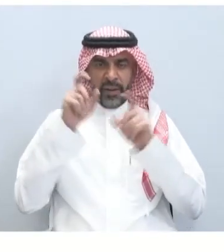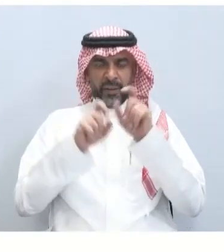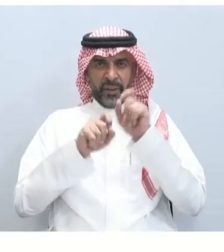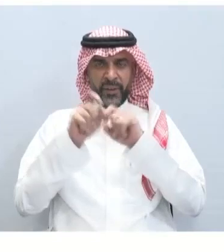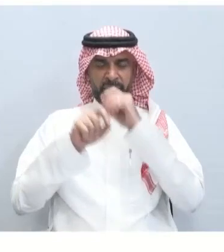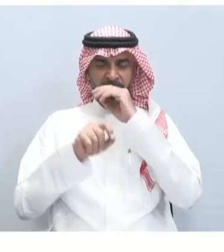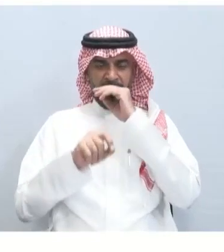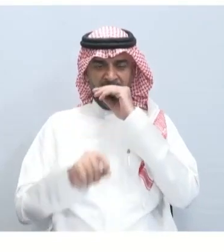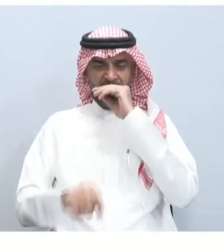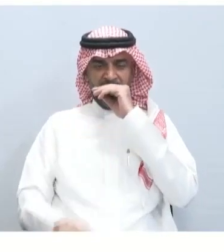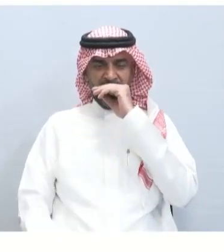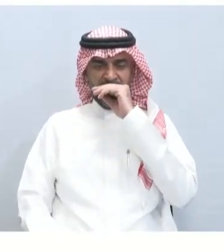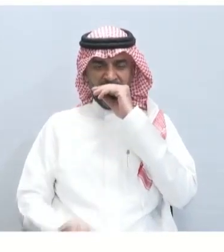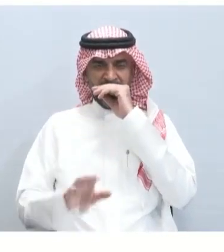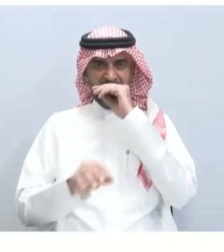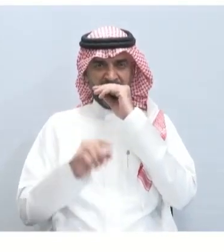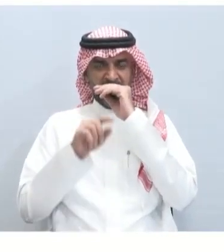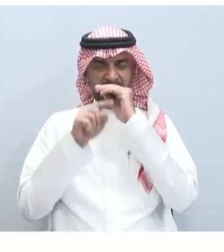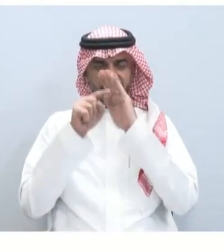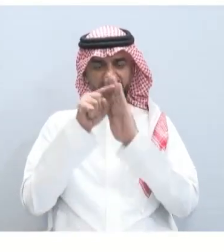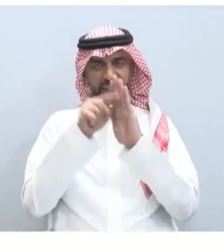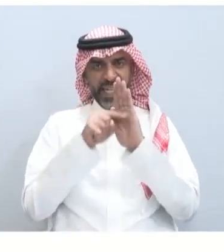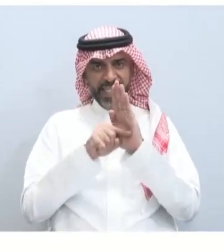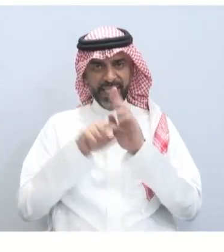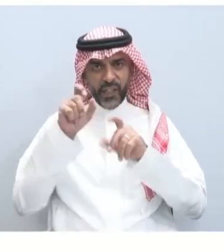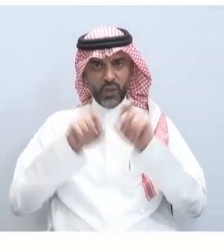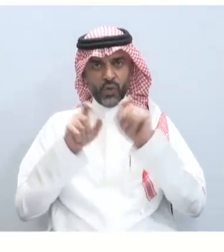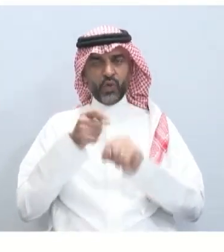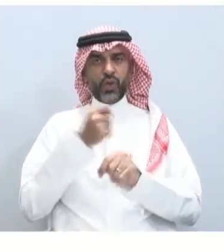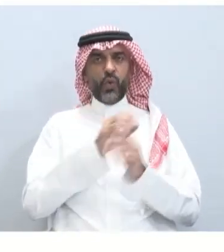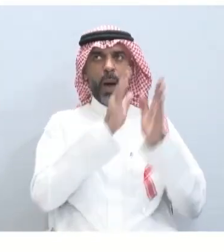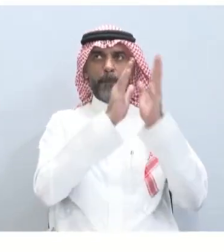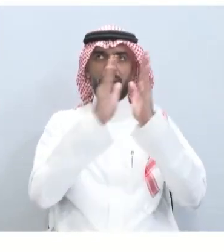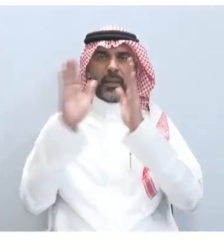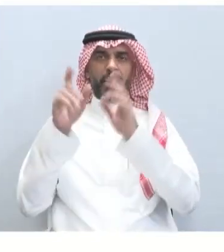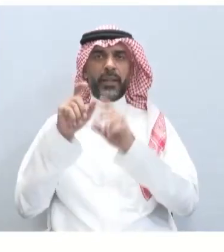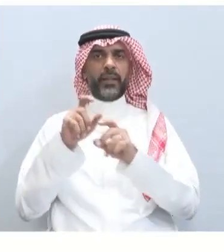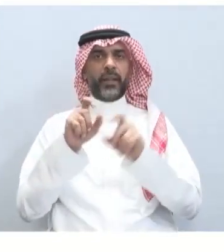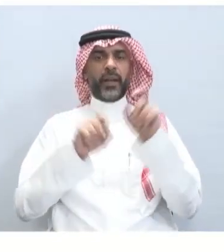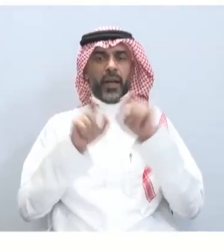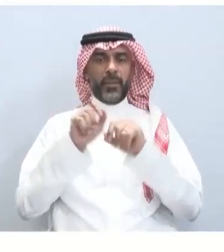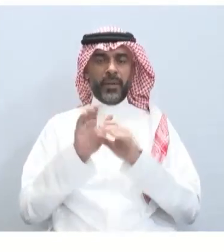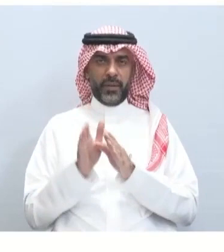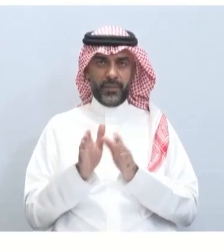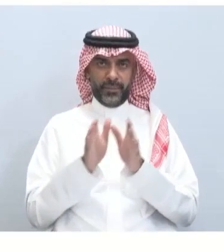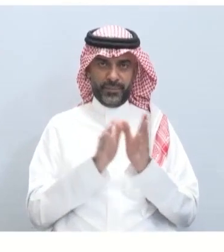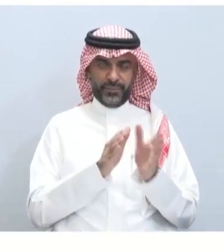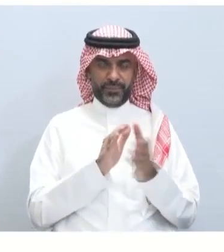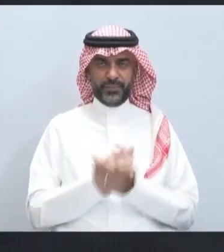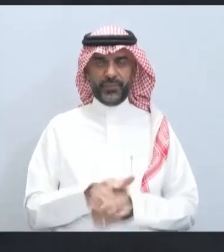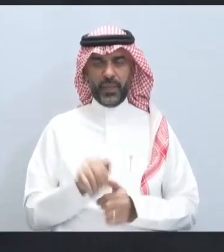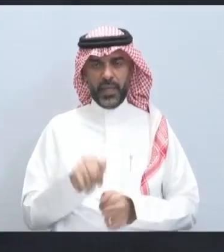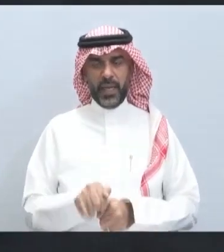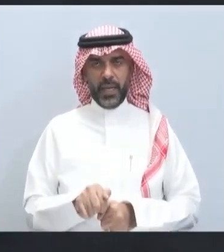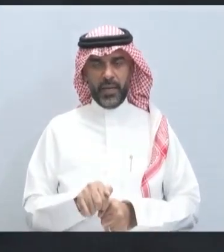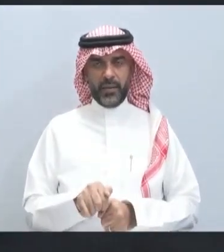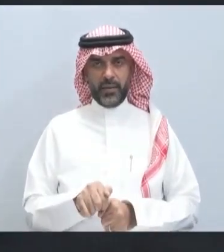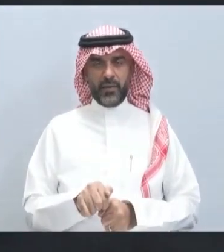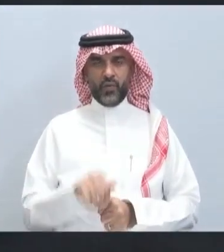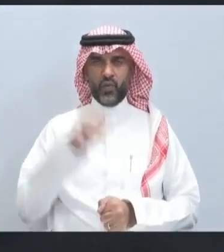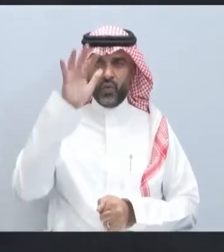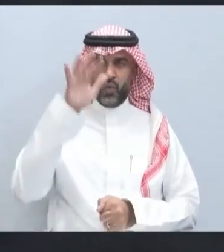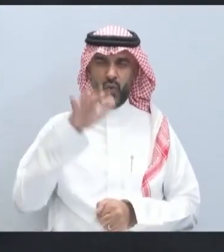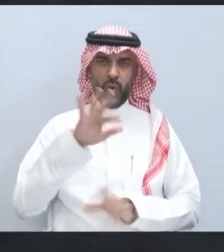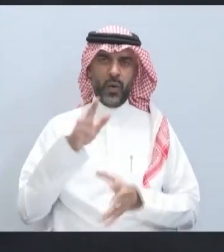للمكتبات الرقميه والمكتبات الرقميه بعد ان تعرفنا ما تناولنا او